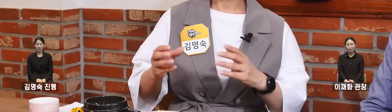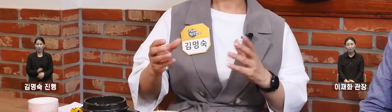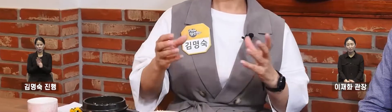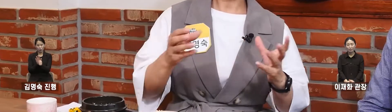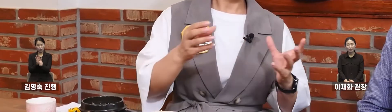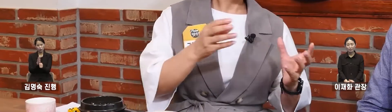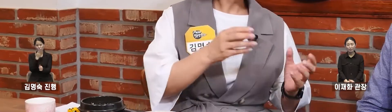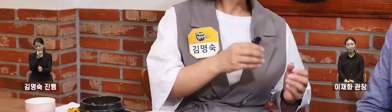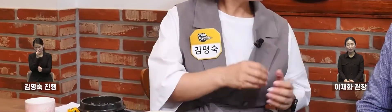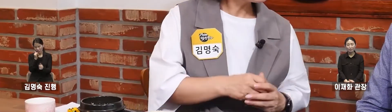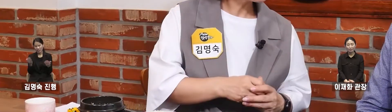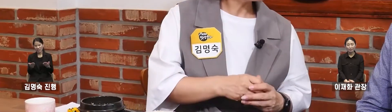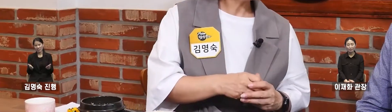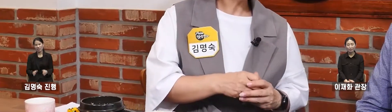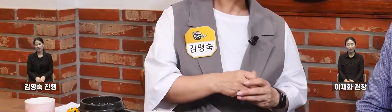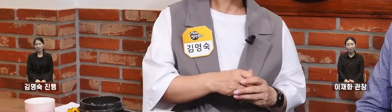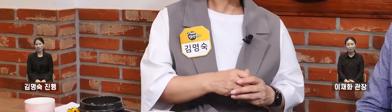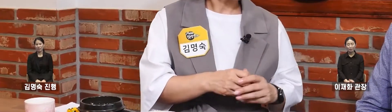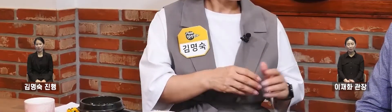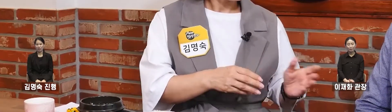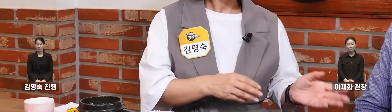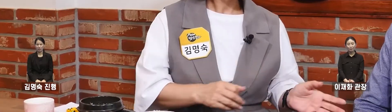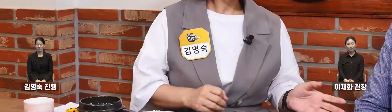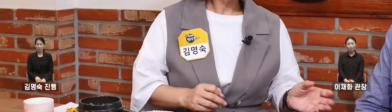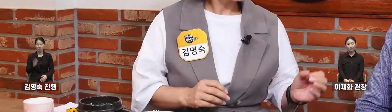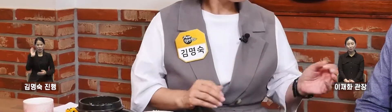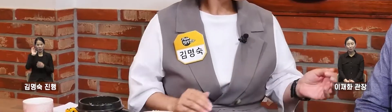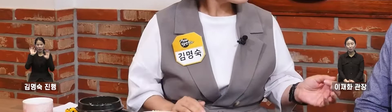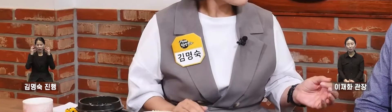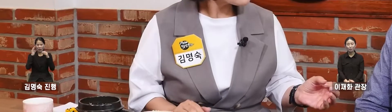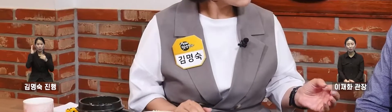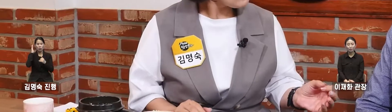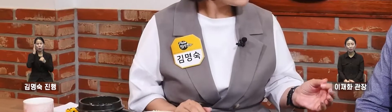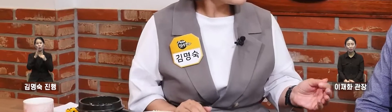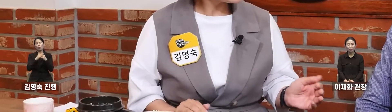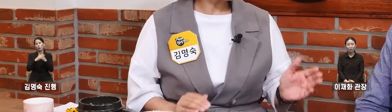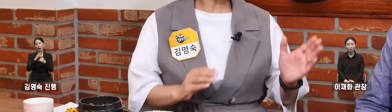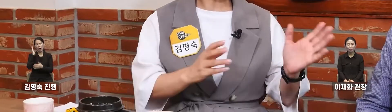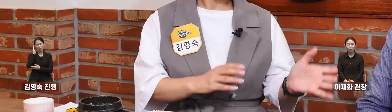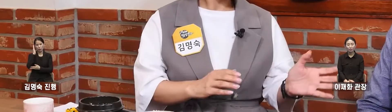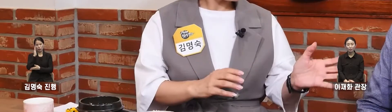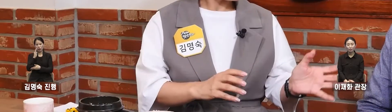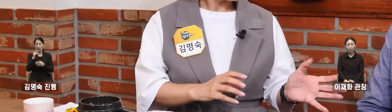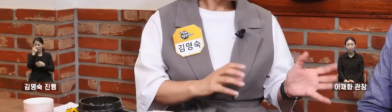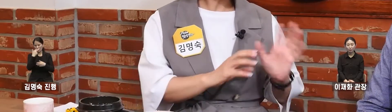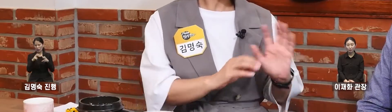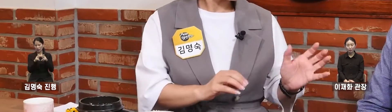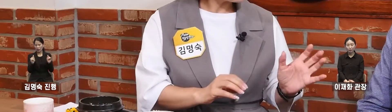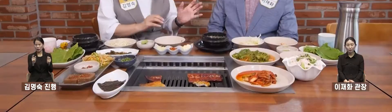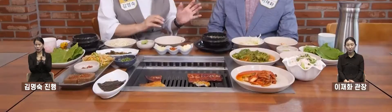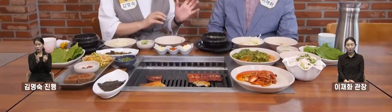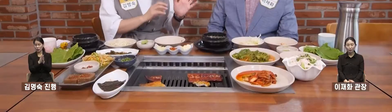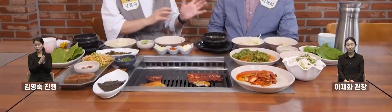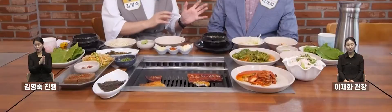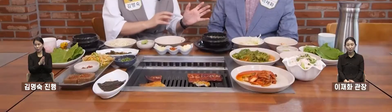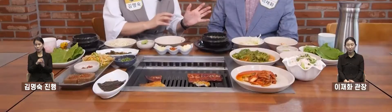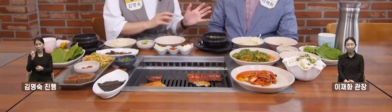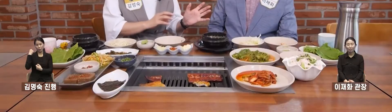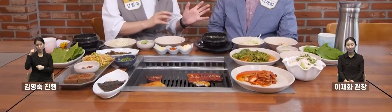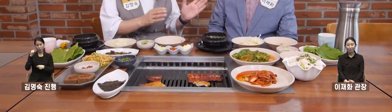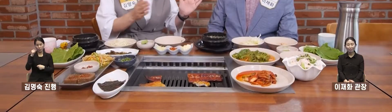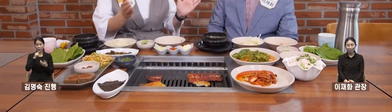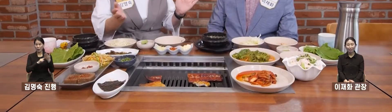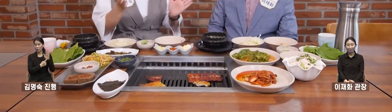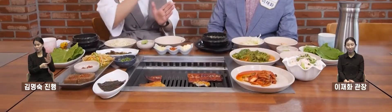뭐 도움을 드릴 수 있는 일이라든가 예. 아까도 뭐 동화구연 같은 거는 예, 직접 예. 우리 시각장애인분들이 직접